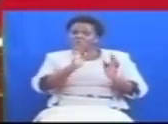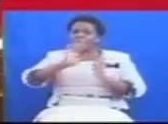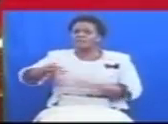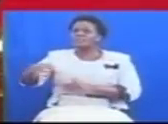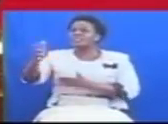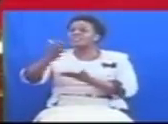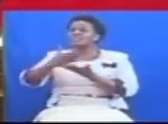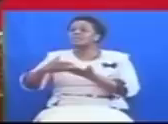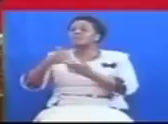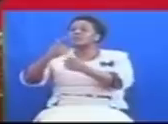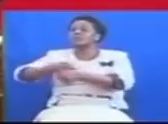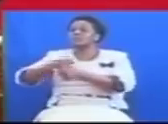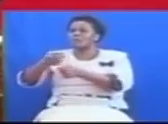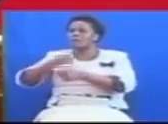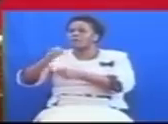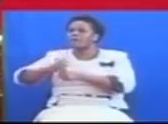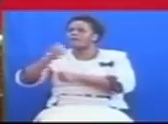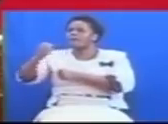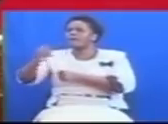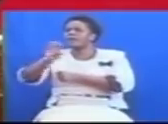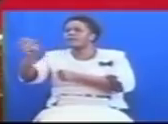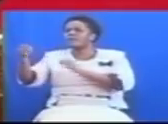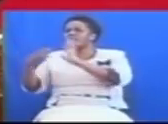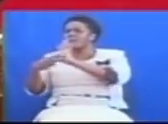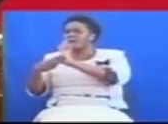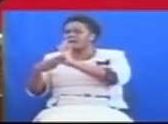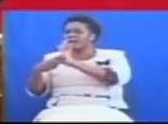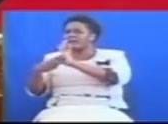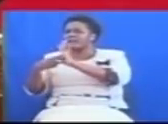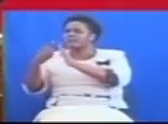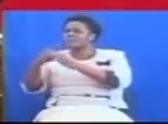shamba yenye ukubwa wa ekari